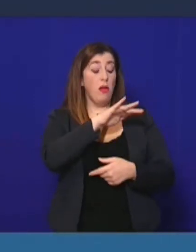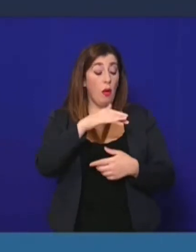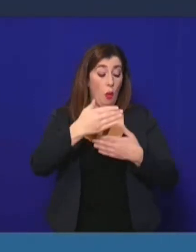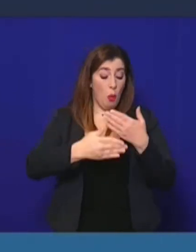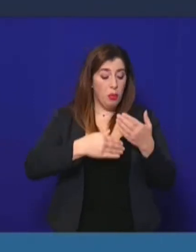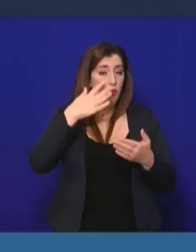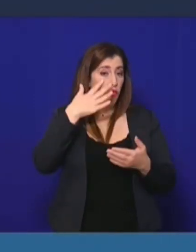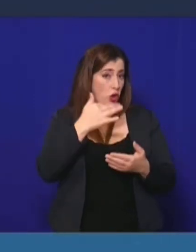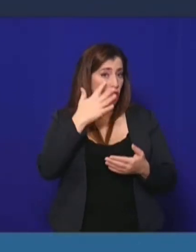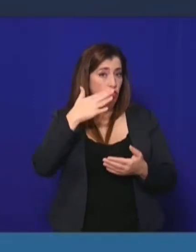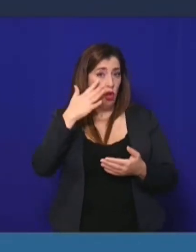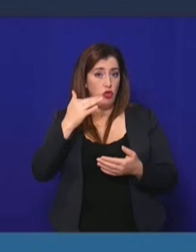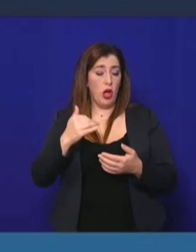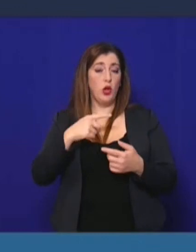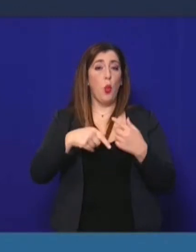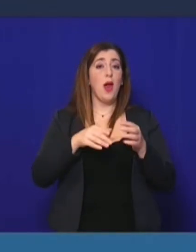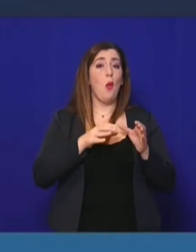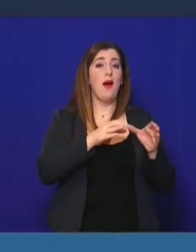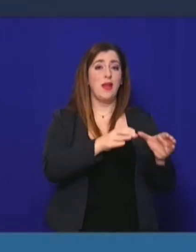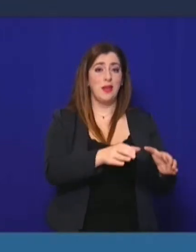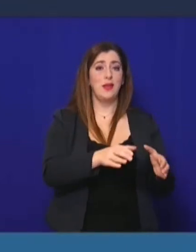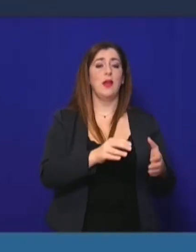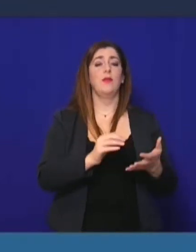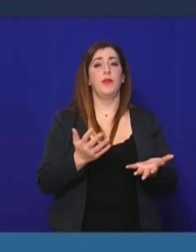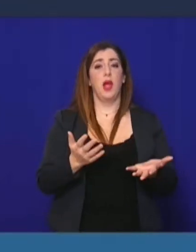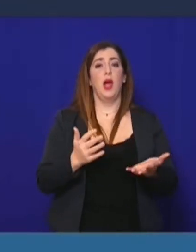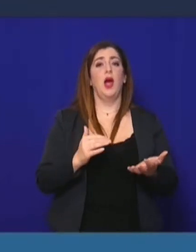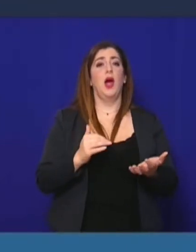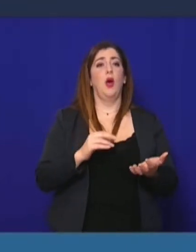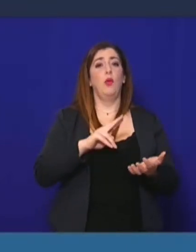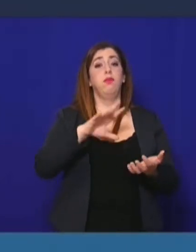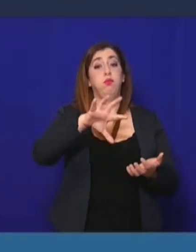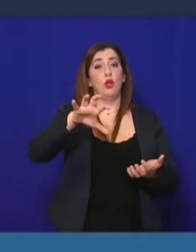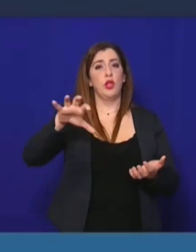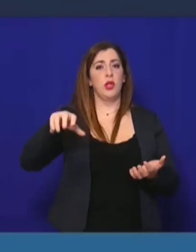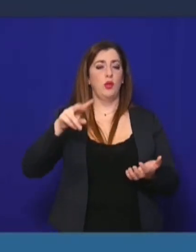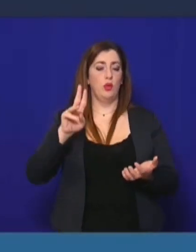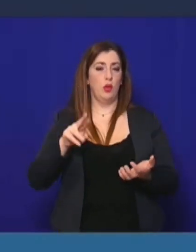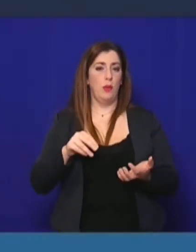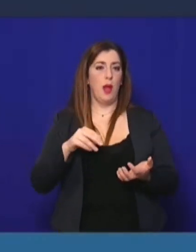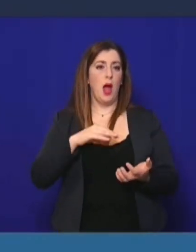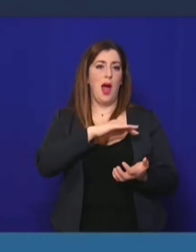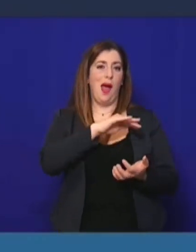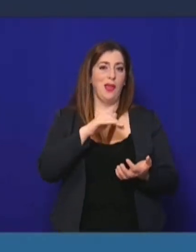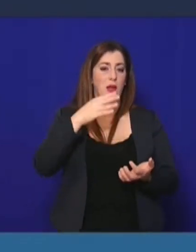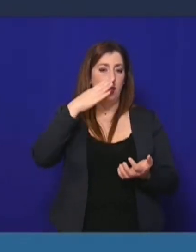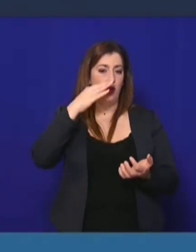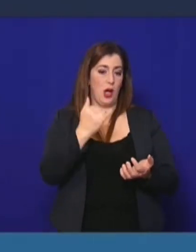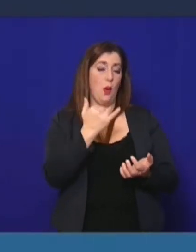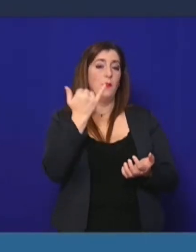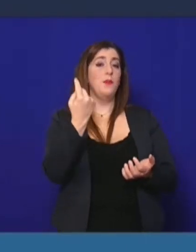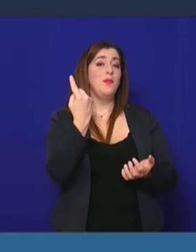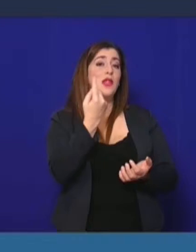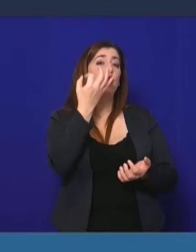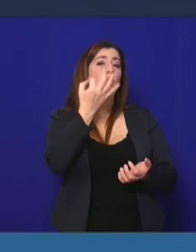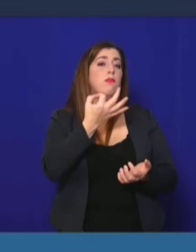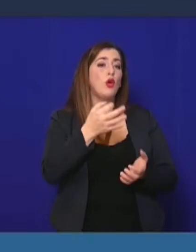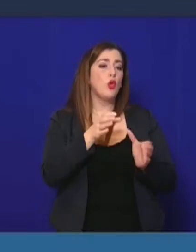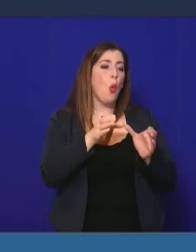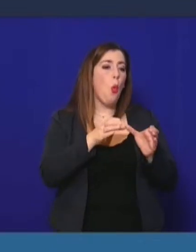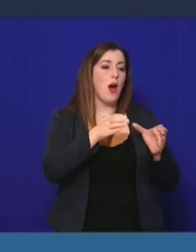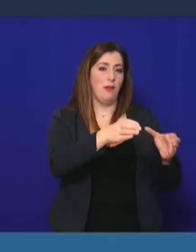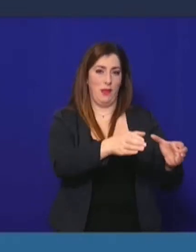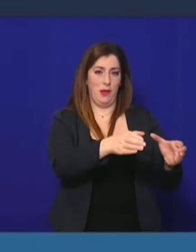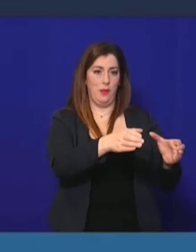tagħna li jinkludu kemm fuq dawk in-nies li qegħdin f'kwarantina. Jiġifieri għandek dawk in-nies li qegħdin f'kwarantina għaliex